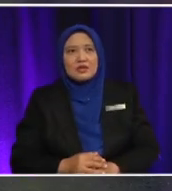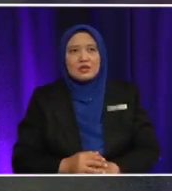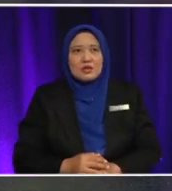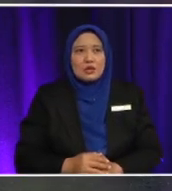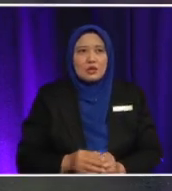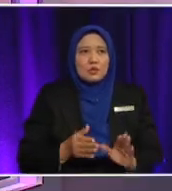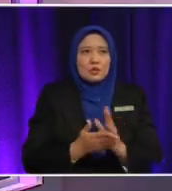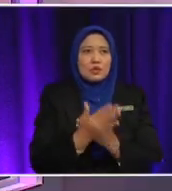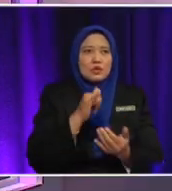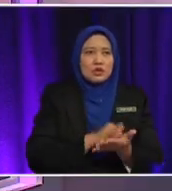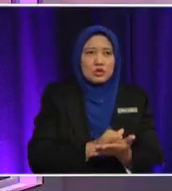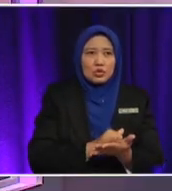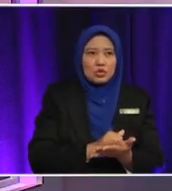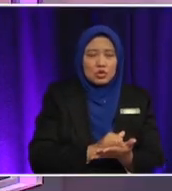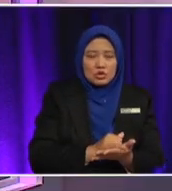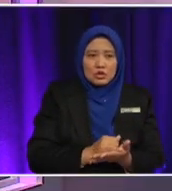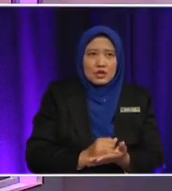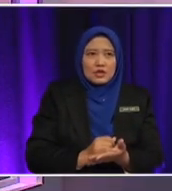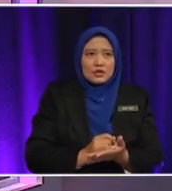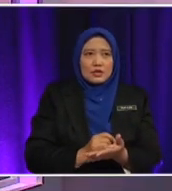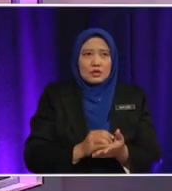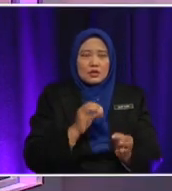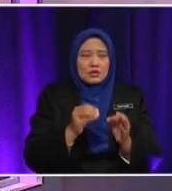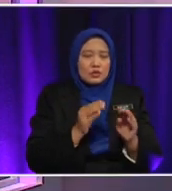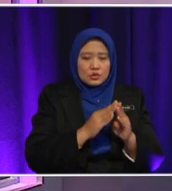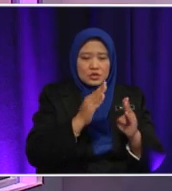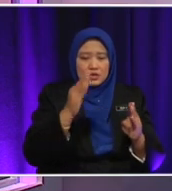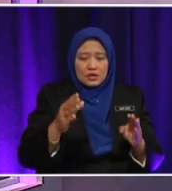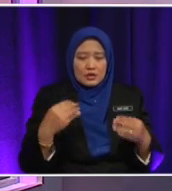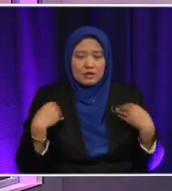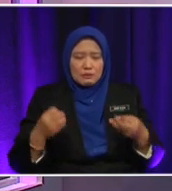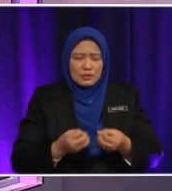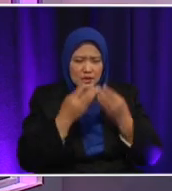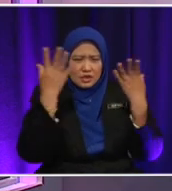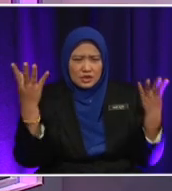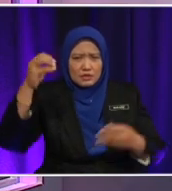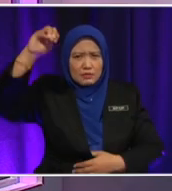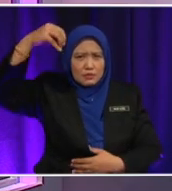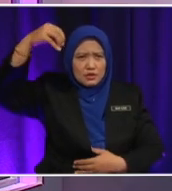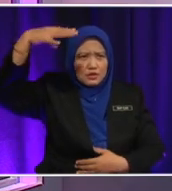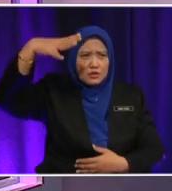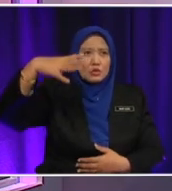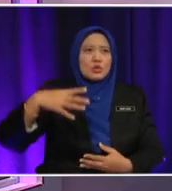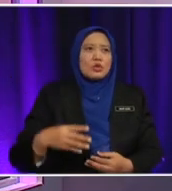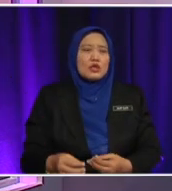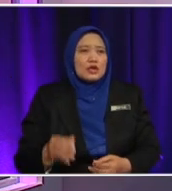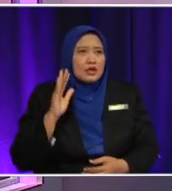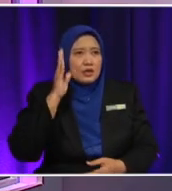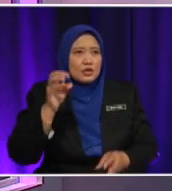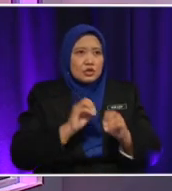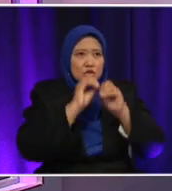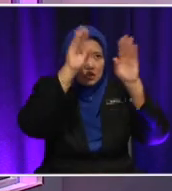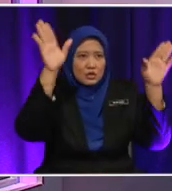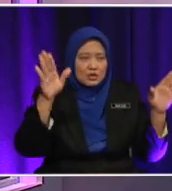kecerahan dia akan semakin kurang kalau lebih banyak lagi mentor yang kita sambungkan secara sirih maka kecerahan